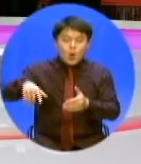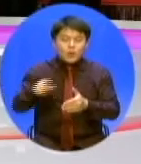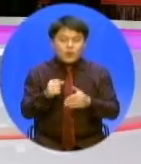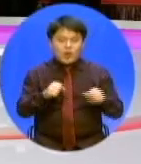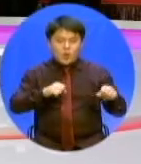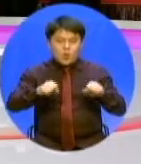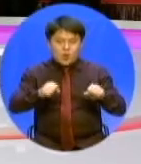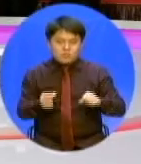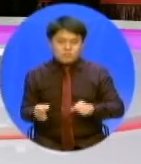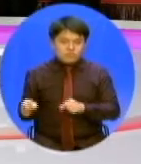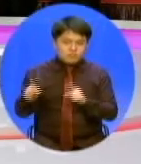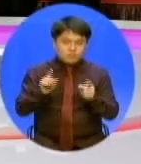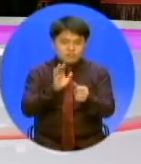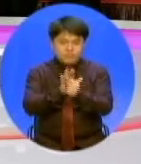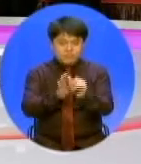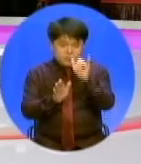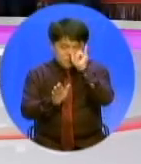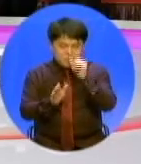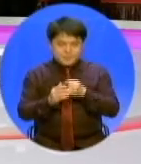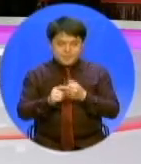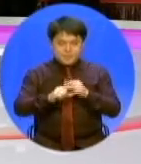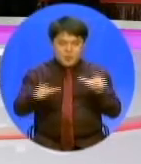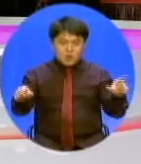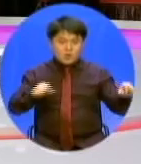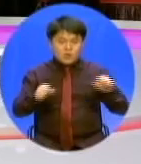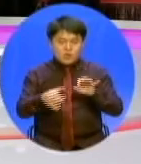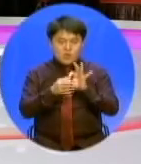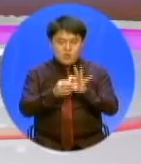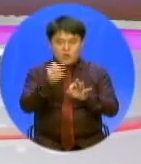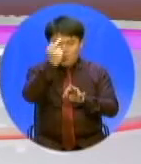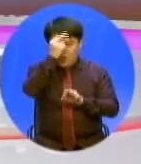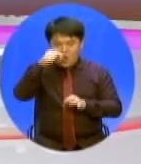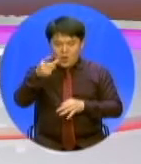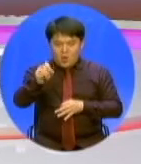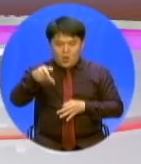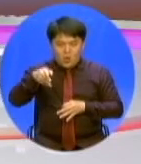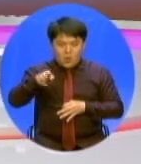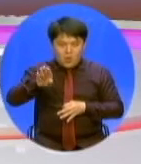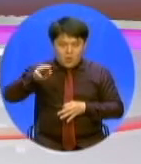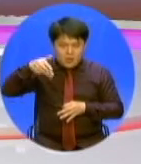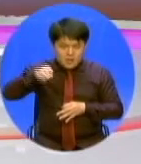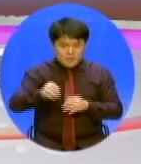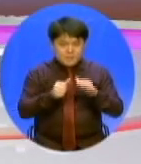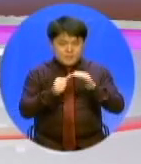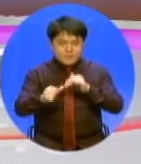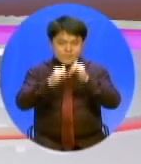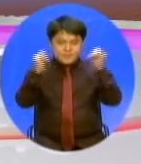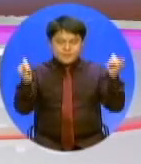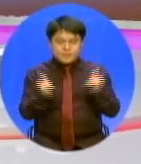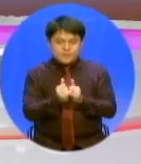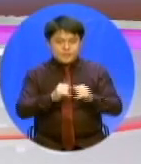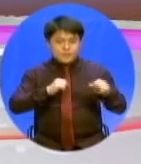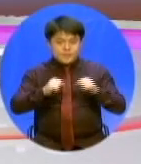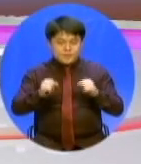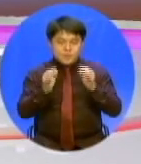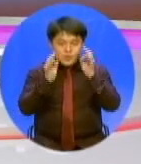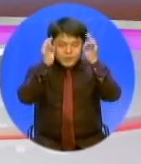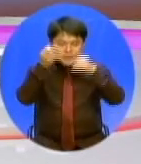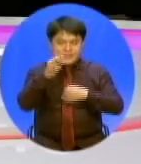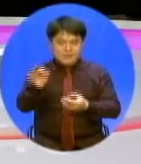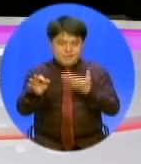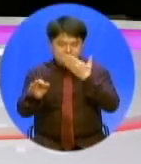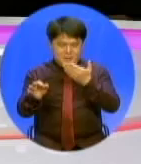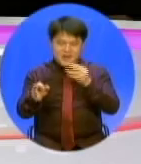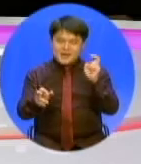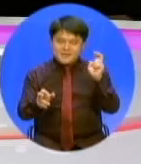활력을 불어넣고 있습니다. 이러한 다방면의 활동이 최영직 대표의 사회 공헌 활동 노력을 인정받을 수 있게 한